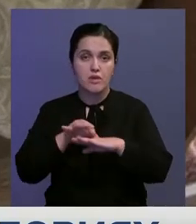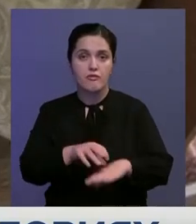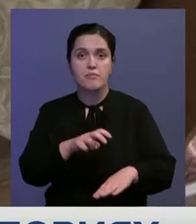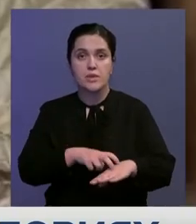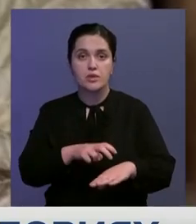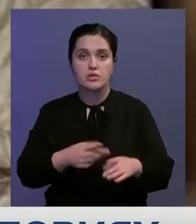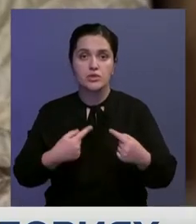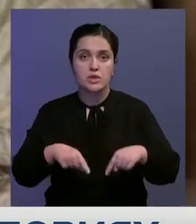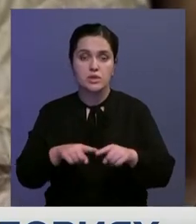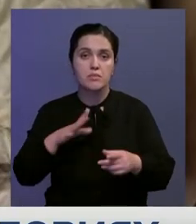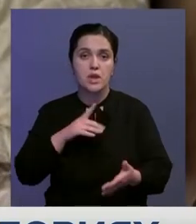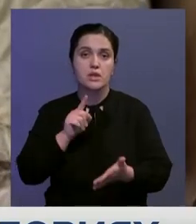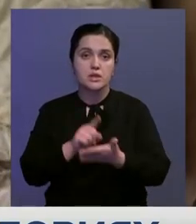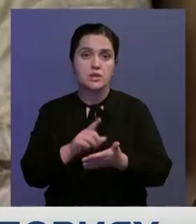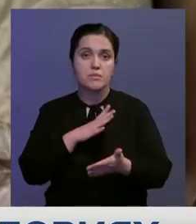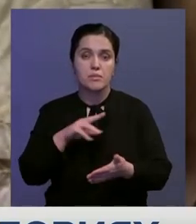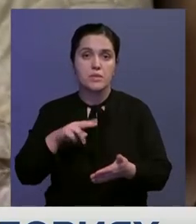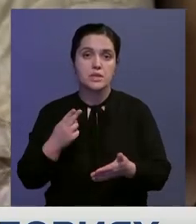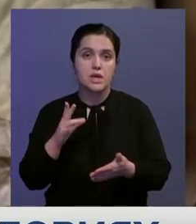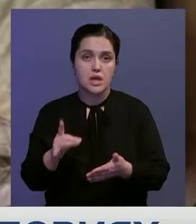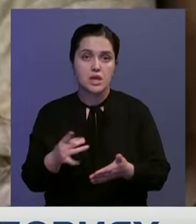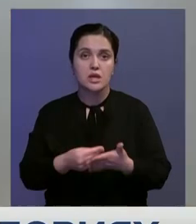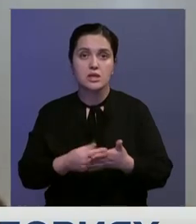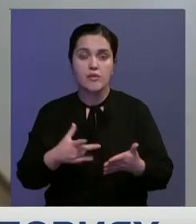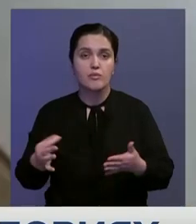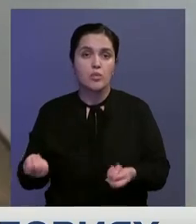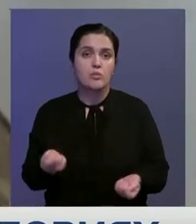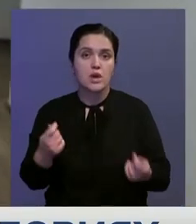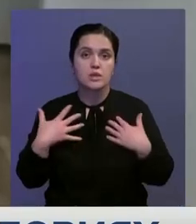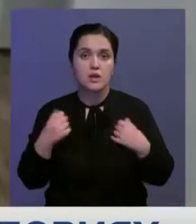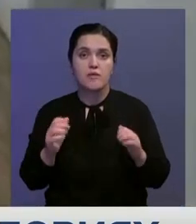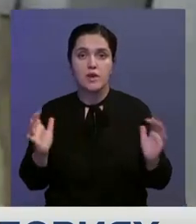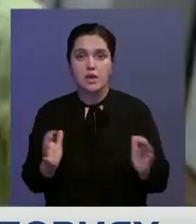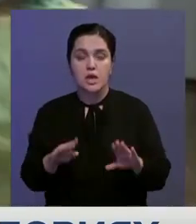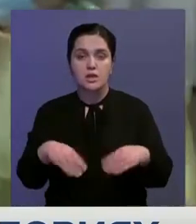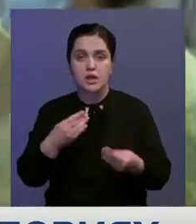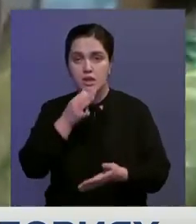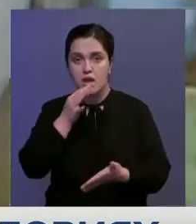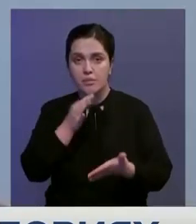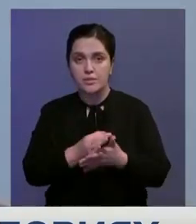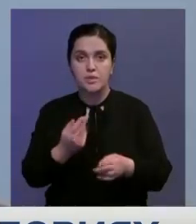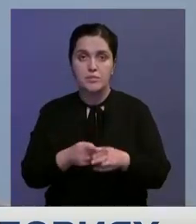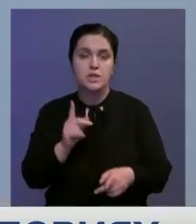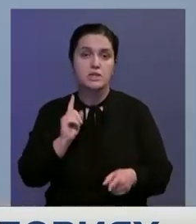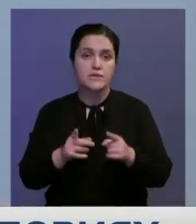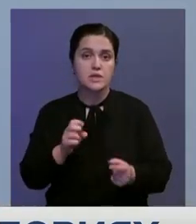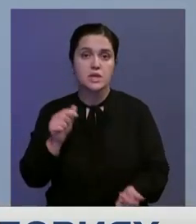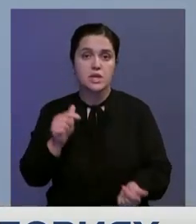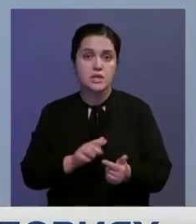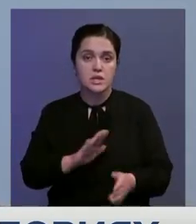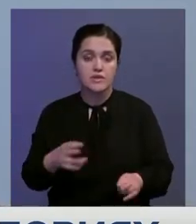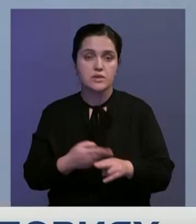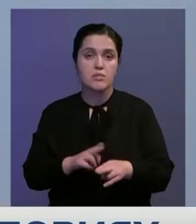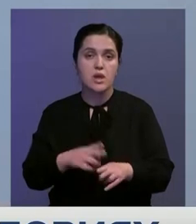в медучреждение, где они должны были сдать ПЦР-тест. В областном управлении здравоохранения дали комментарий. Здание действительно